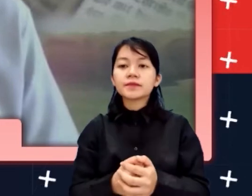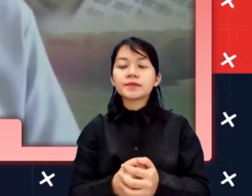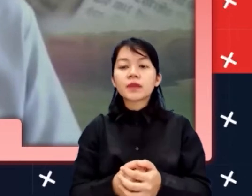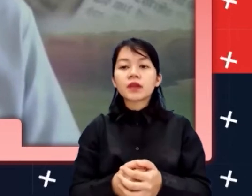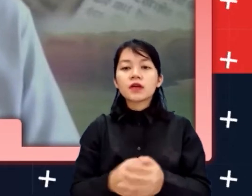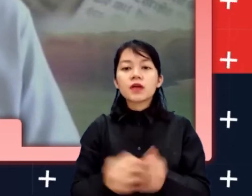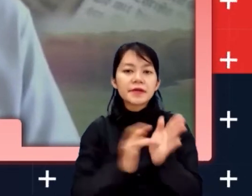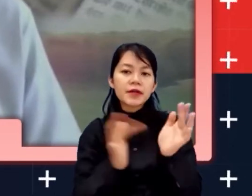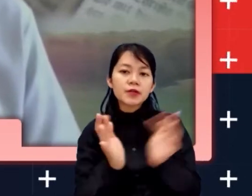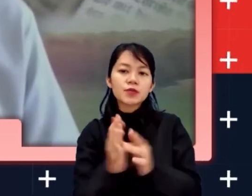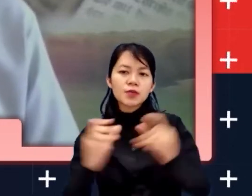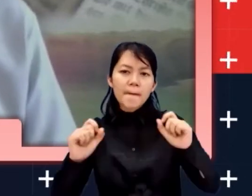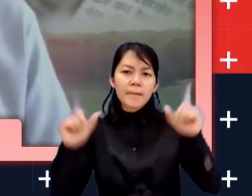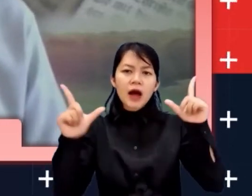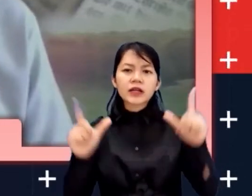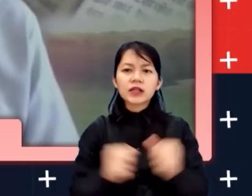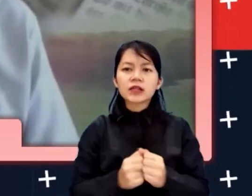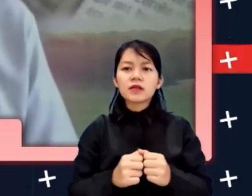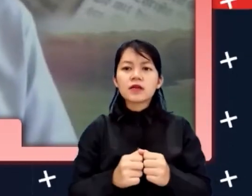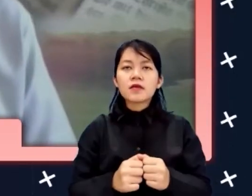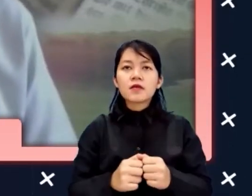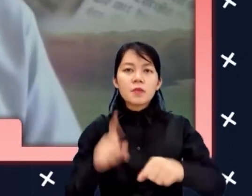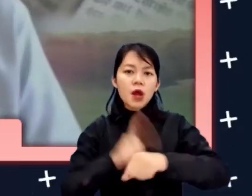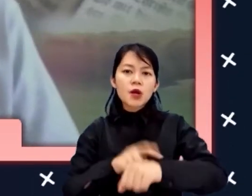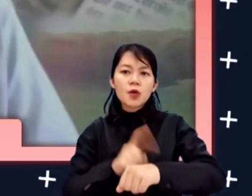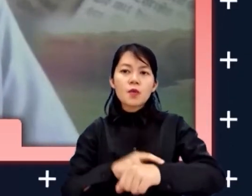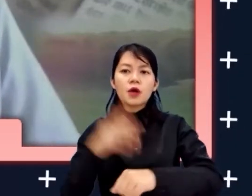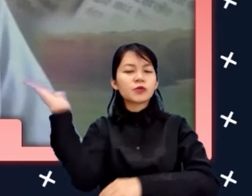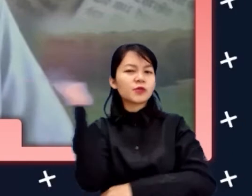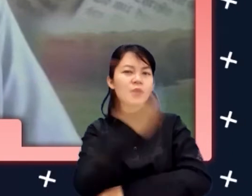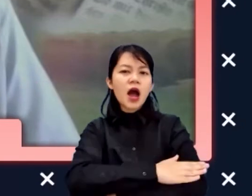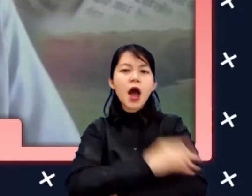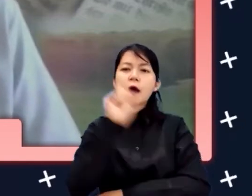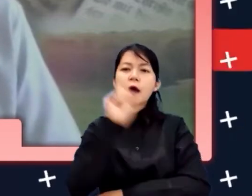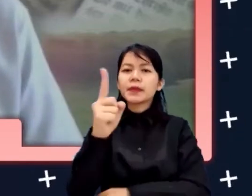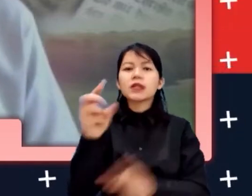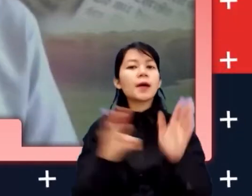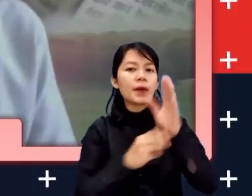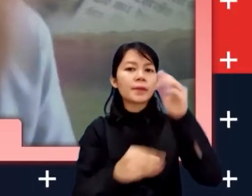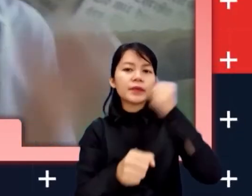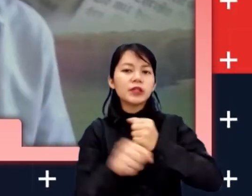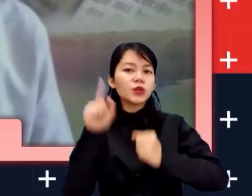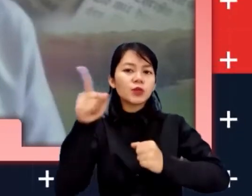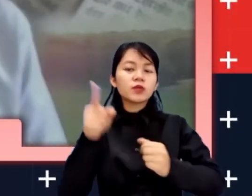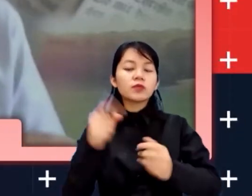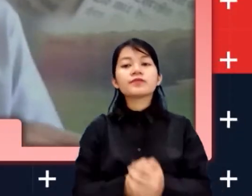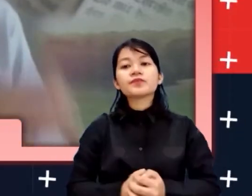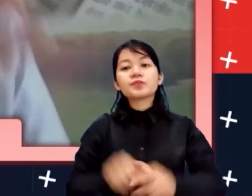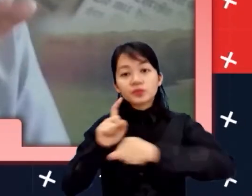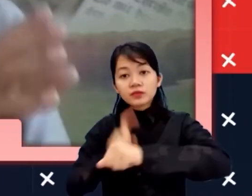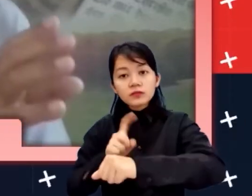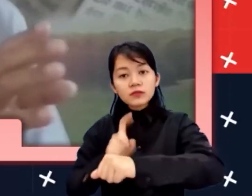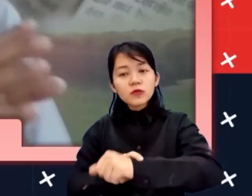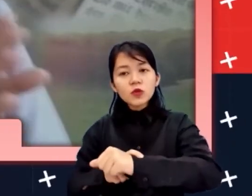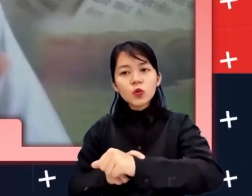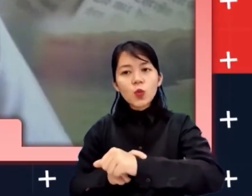pertama minggu itu. Jadi, waktu kebangkitan Tuhan Yesus, waktu kematiannya, kita